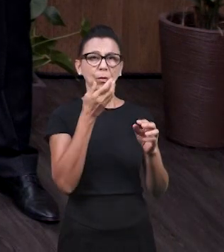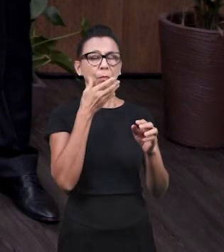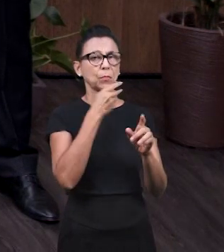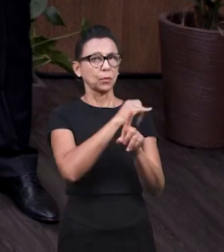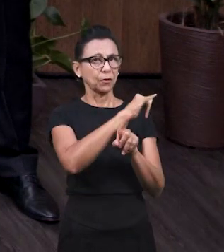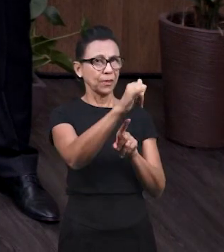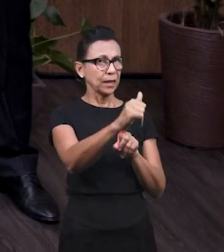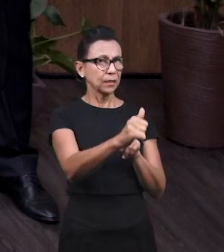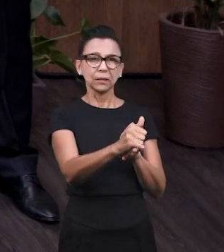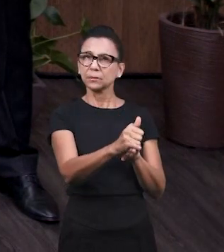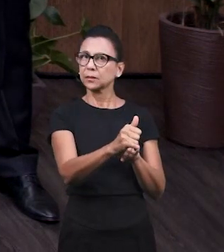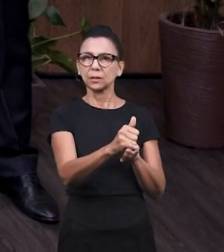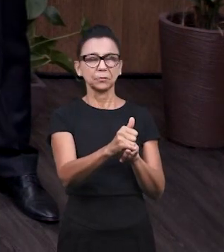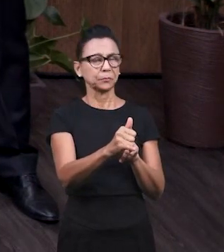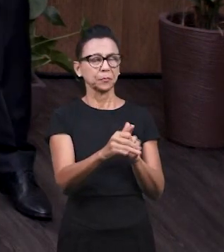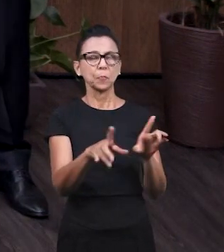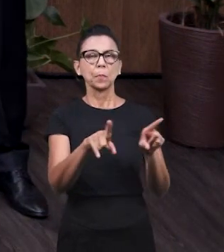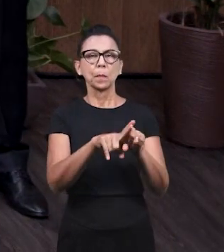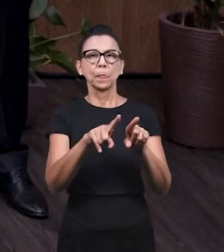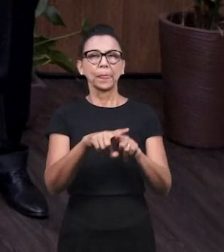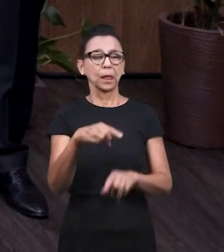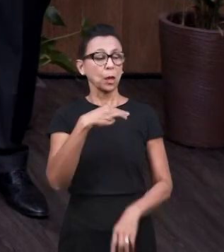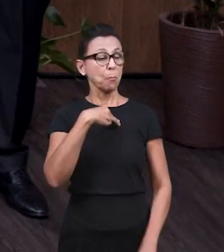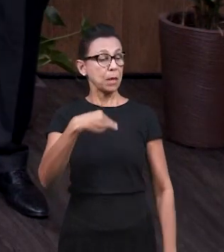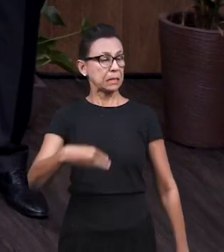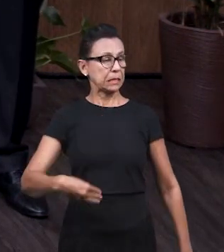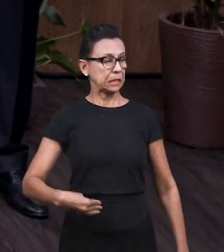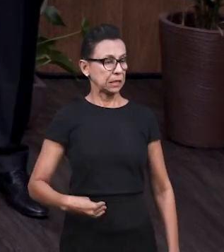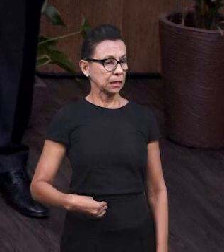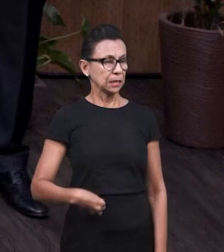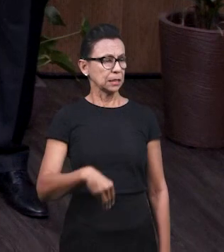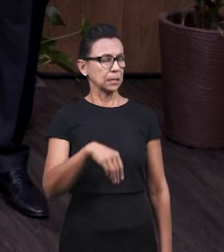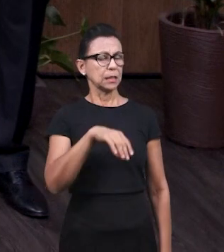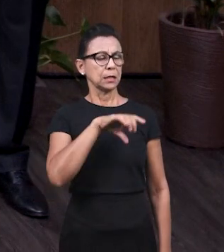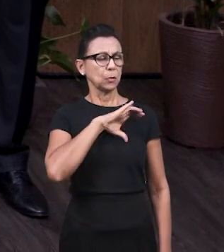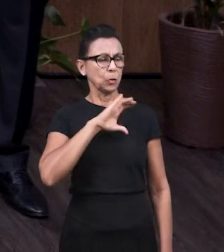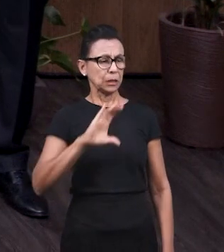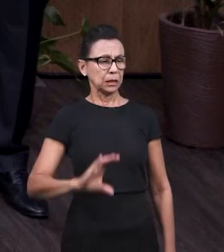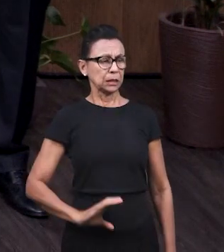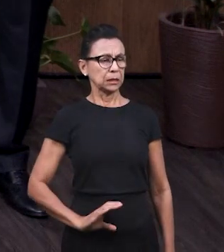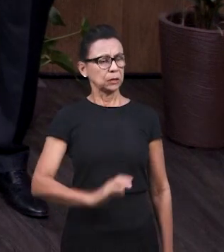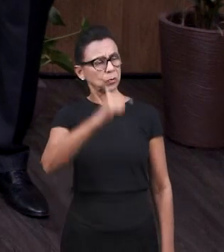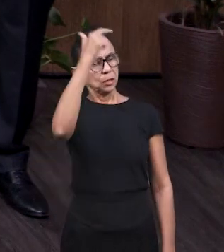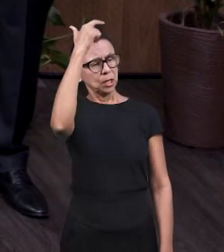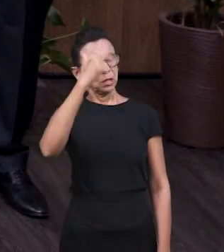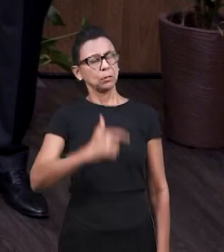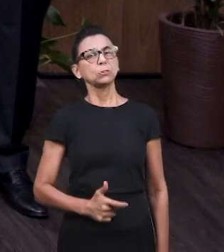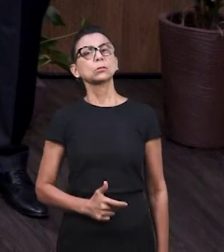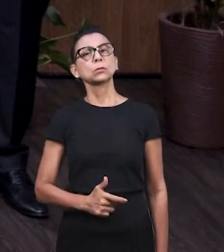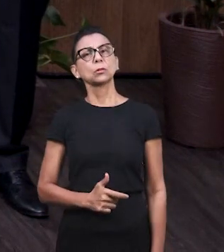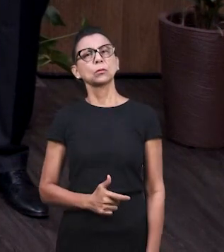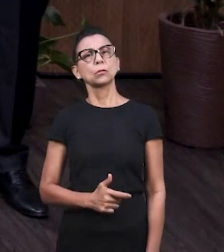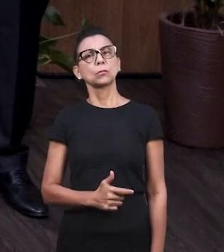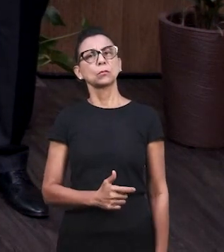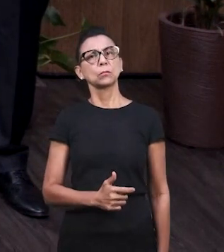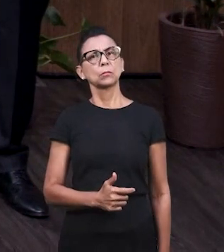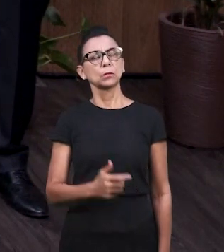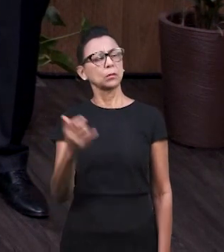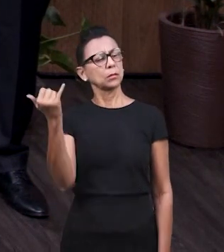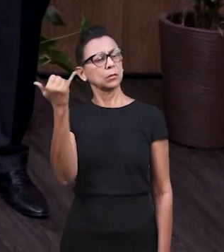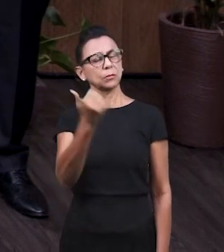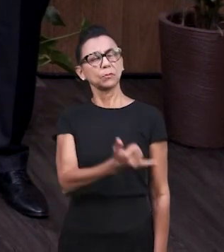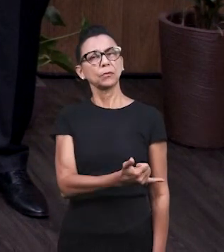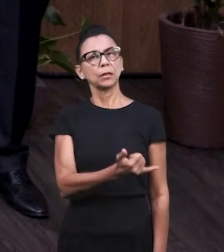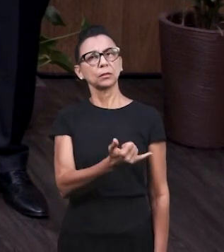le Christ, en disant, « Moi, je le suis, moi qui te parle. » Comme a